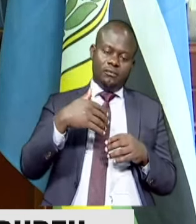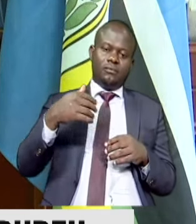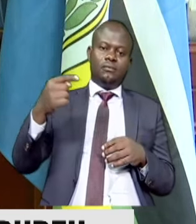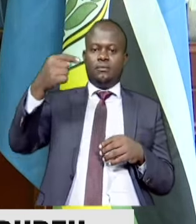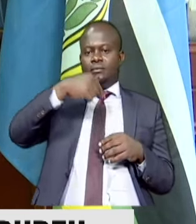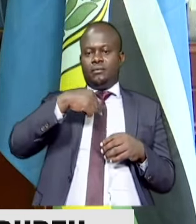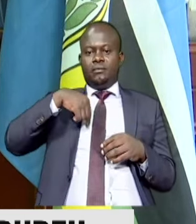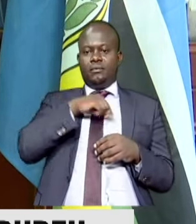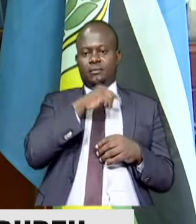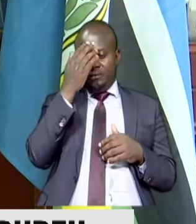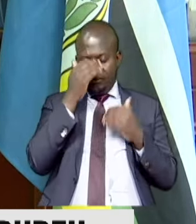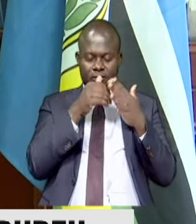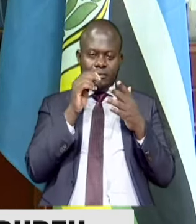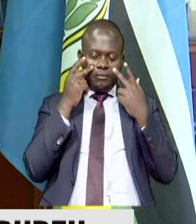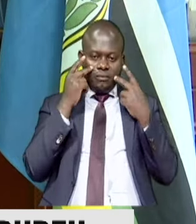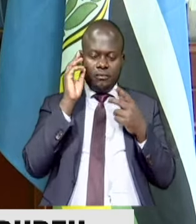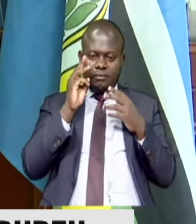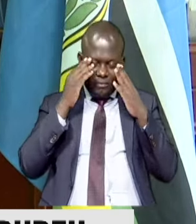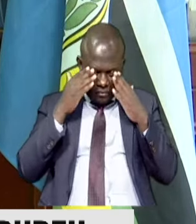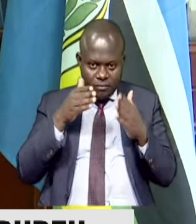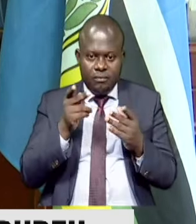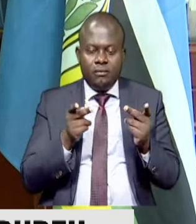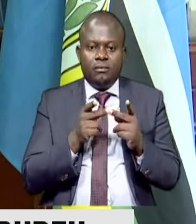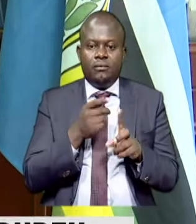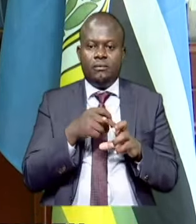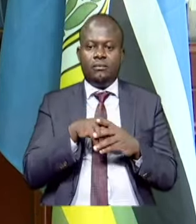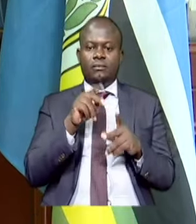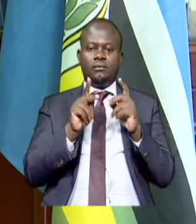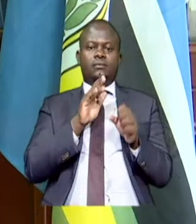ko tubona tuzibanda ahantu hava abantu benshi kandi bava kure